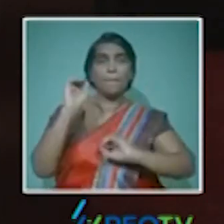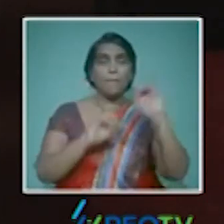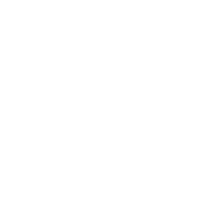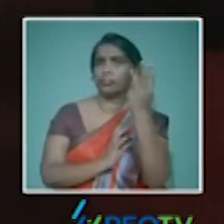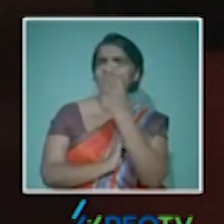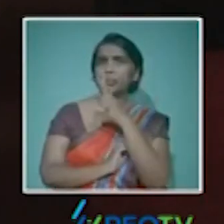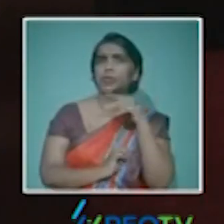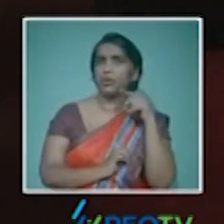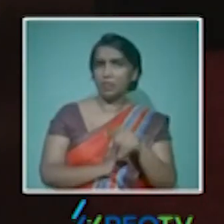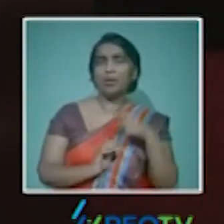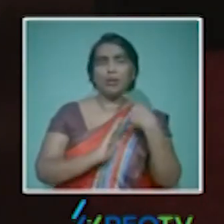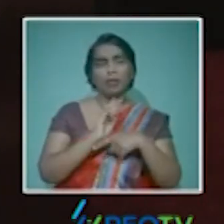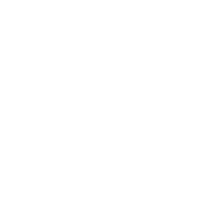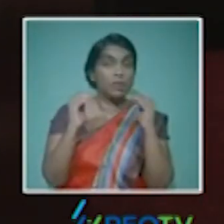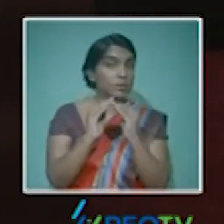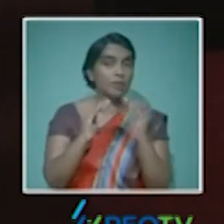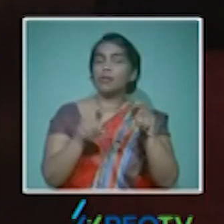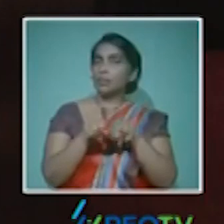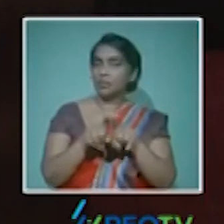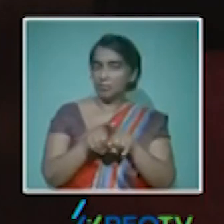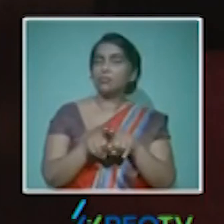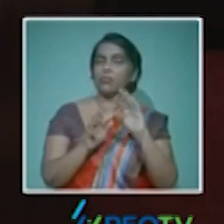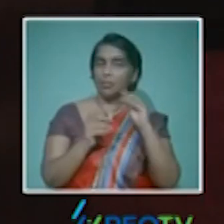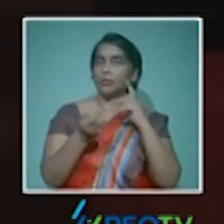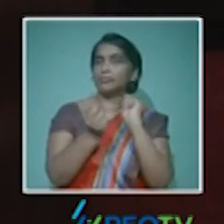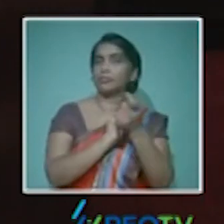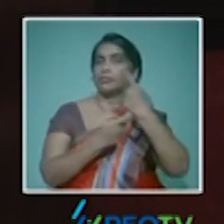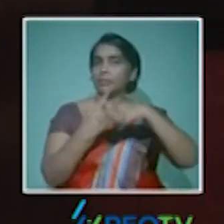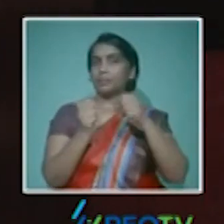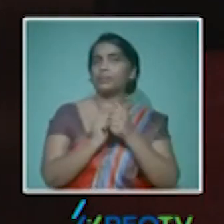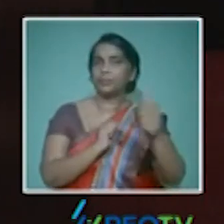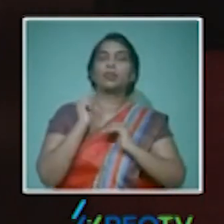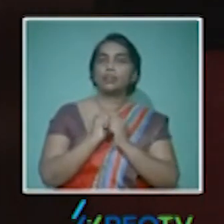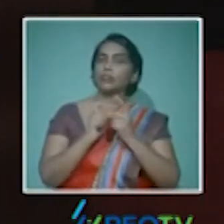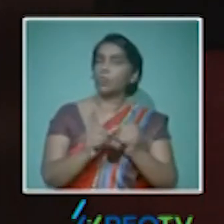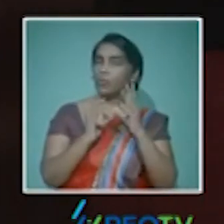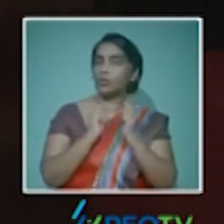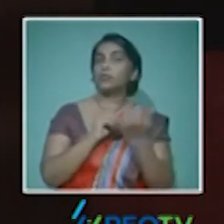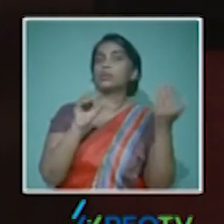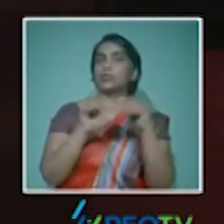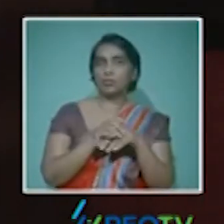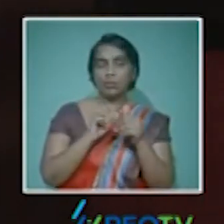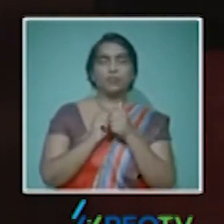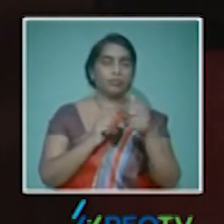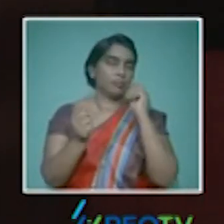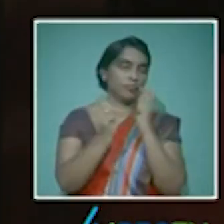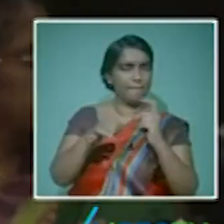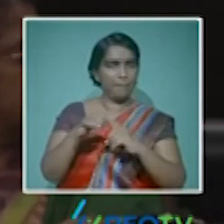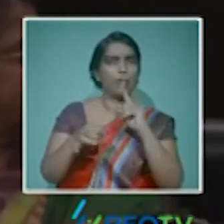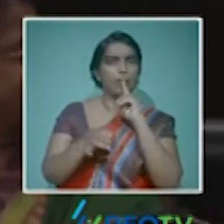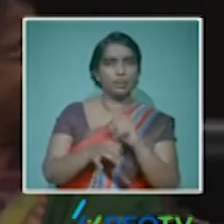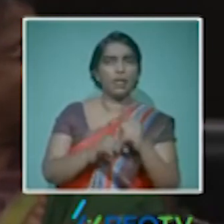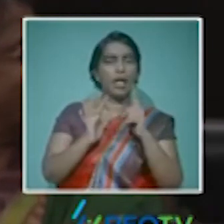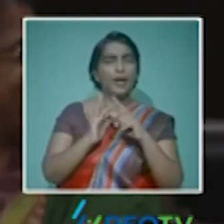වැටුප් වර්ධනයක් මේව රටේ වෙනස් විය යුතුයි ඒ නිසා යම් ප්‍රතිව්‍යුහගත කිරීමක් අනිවාර්යම කළ යුතුයි බඳවා ගැනීමේ ක්‍රමවේදය වෙනස් විය යුතුයි කියන එක අපි